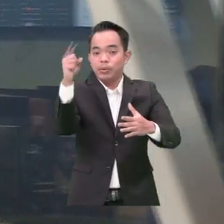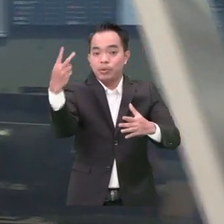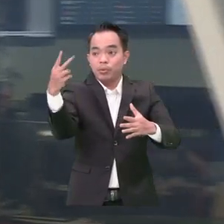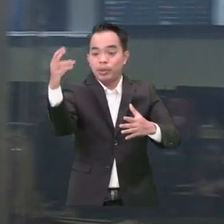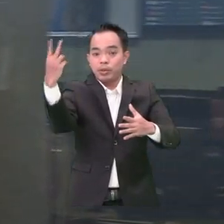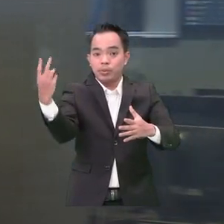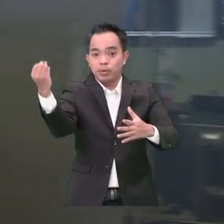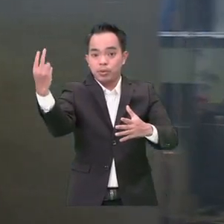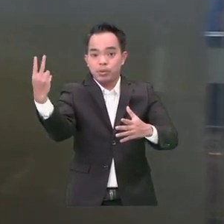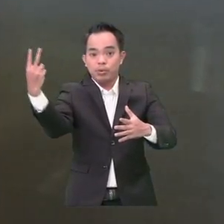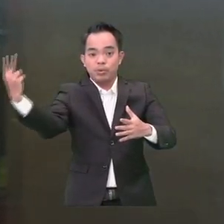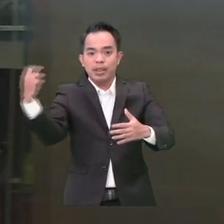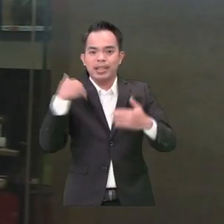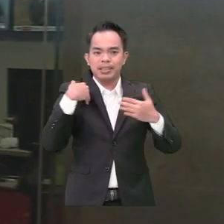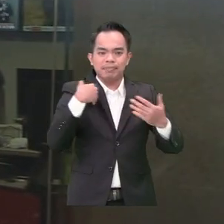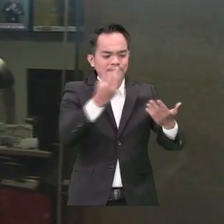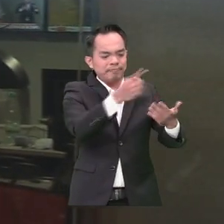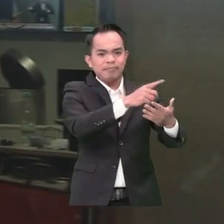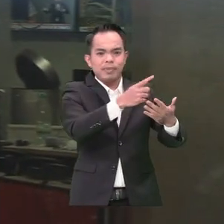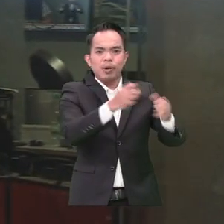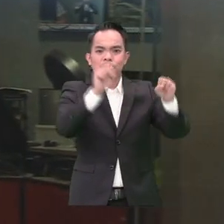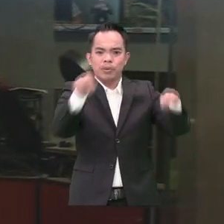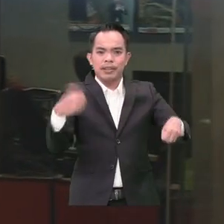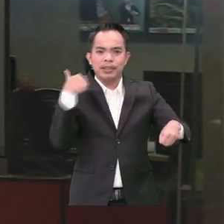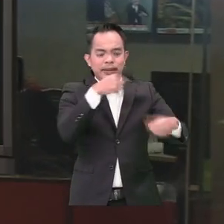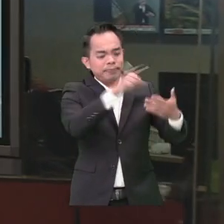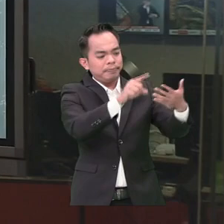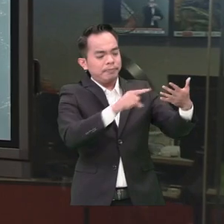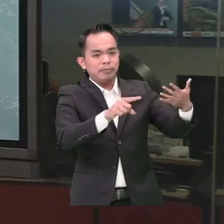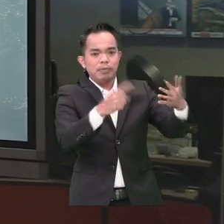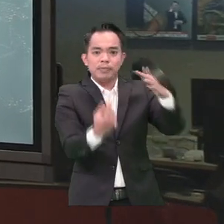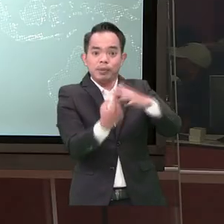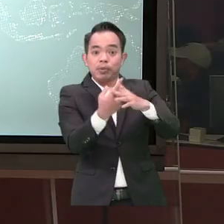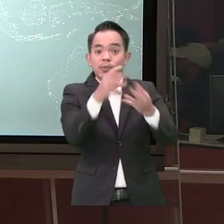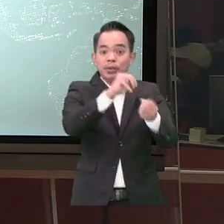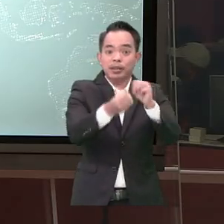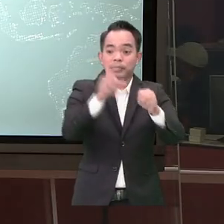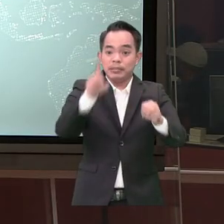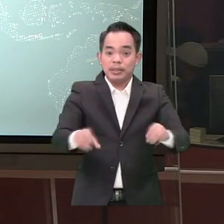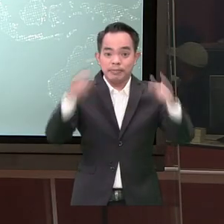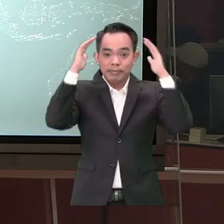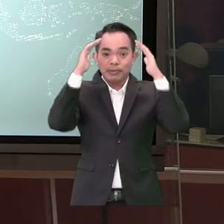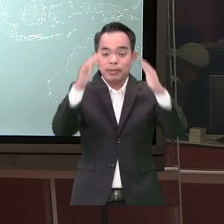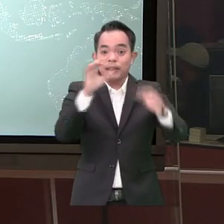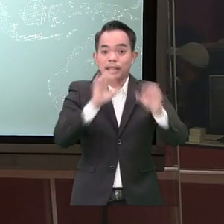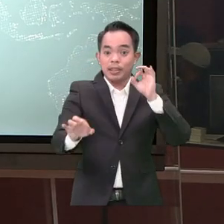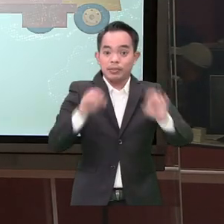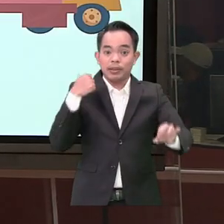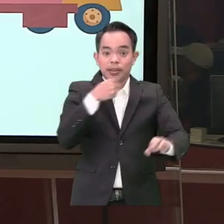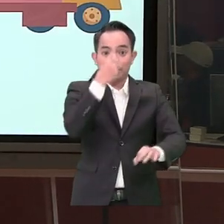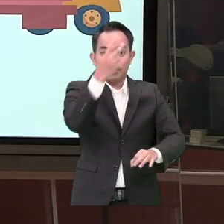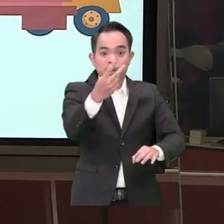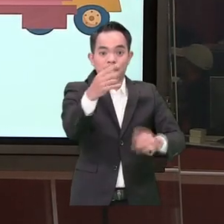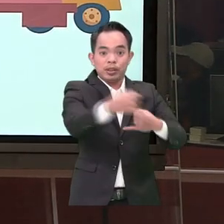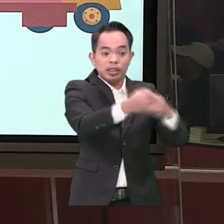2022 ada yang mungkin boleh disebutkan sebagai mengejutkan dan juga perlu diberi tumpuan kalau dilihat dalam data